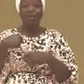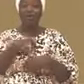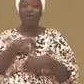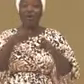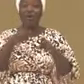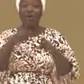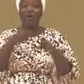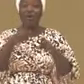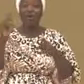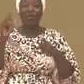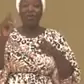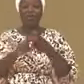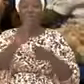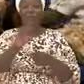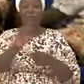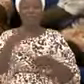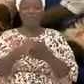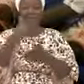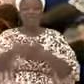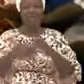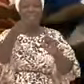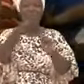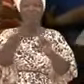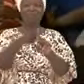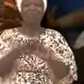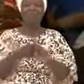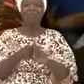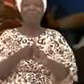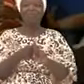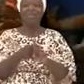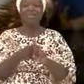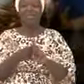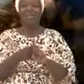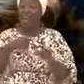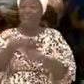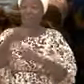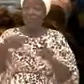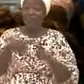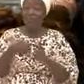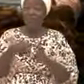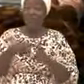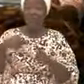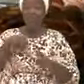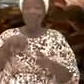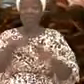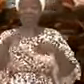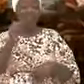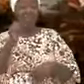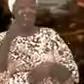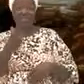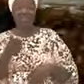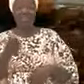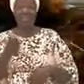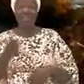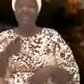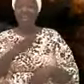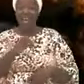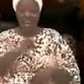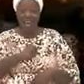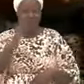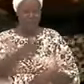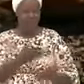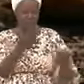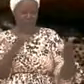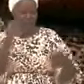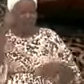nous ira à yoyo le mois prochain être quand nous donnons des témoins jeu là bas je